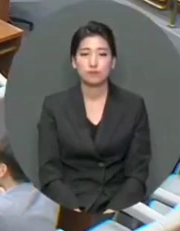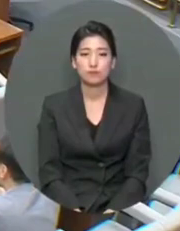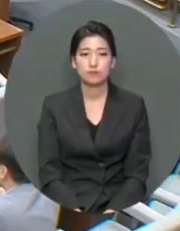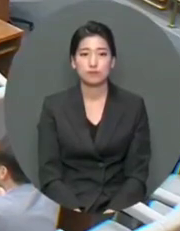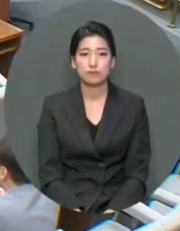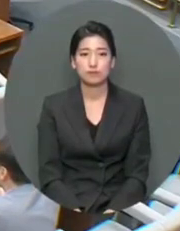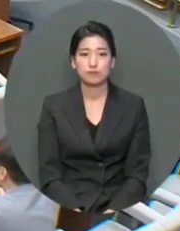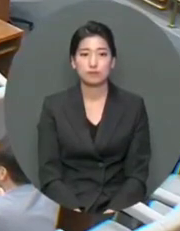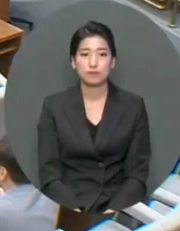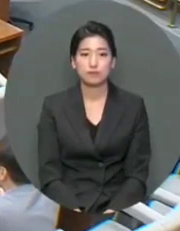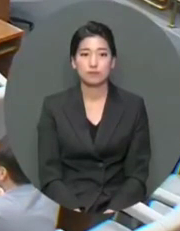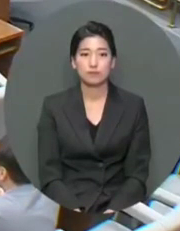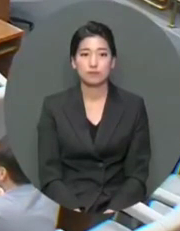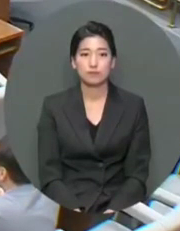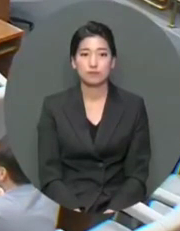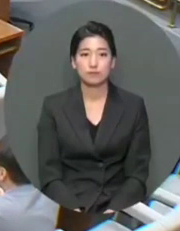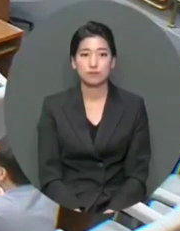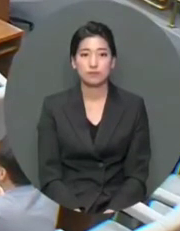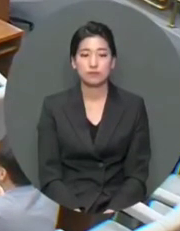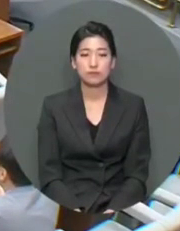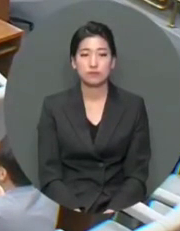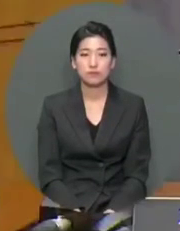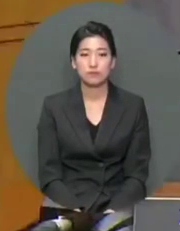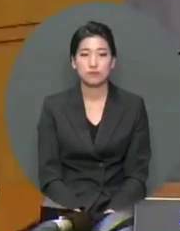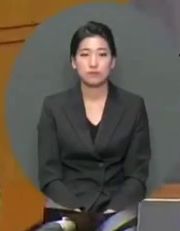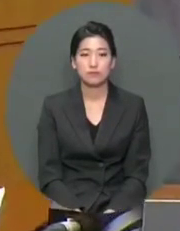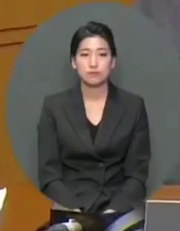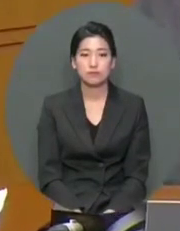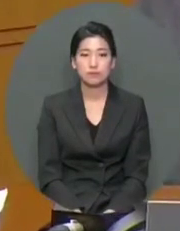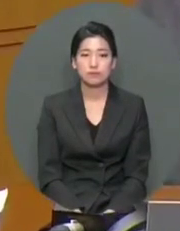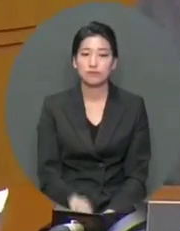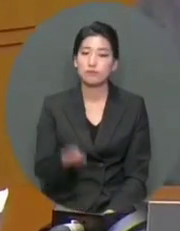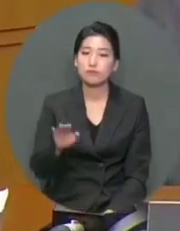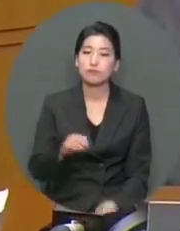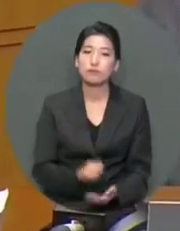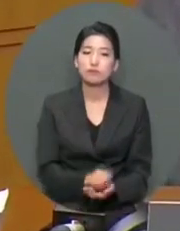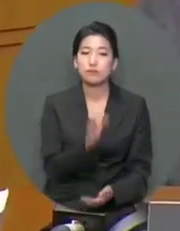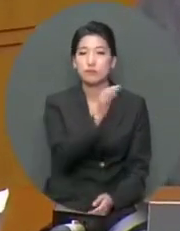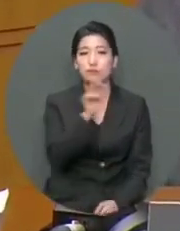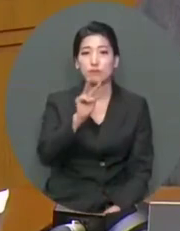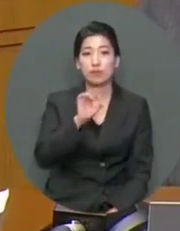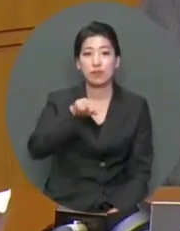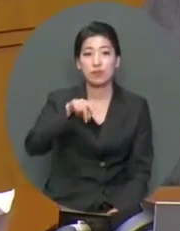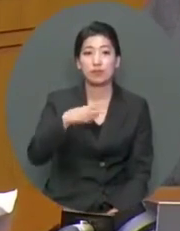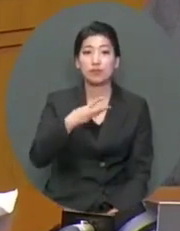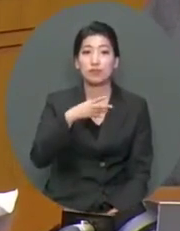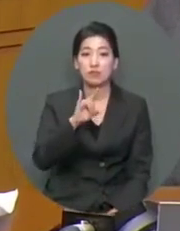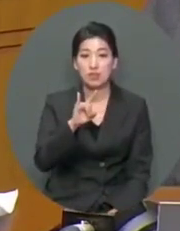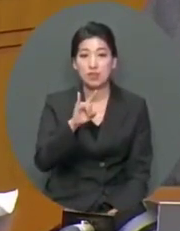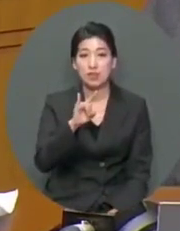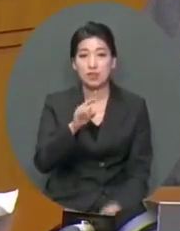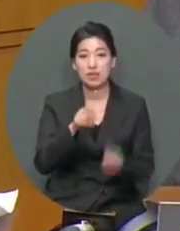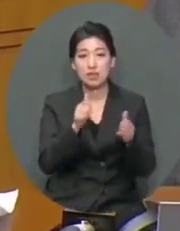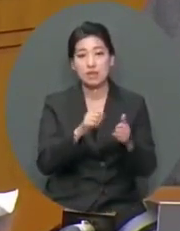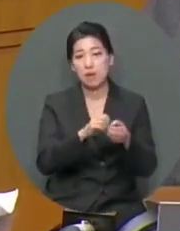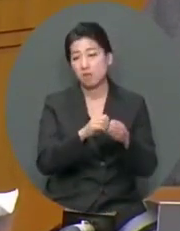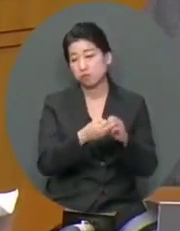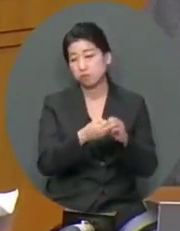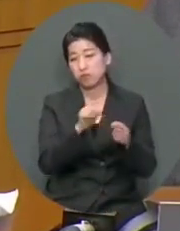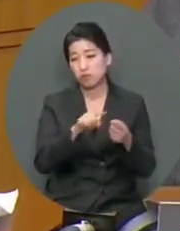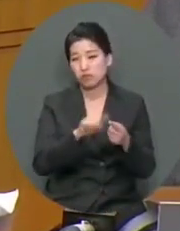뭐 몇 분이 하는 거예요? 예, 후보자님. 양승태 사법농단에 대해서는 비판적인 입장을 밝혀주셨어요.